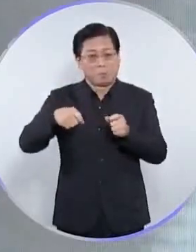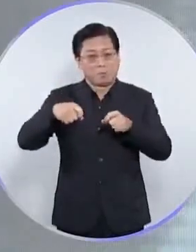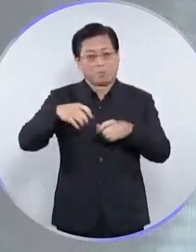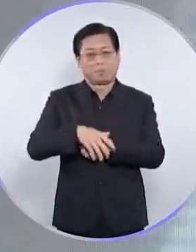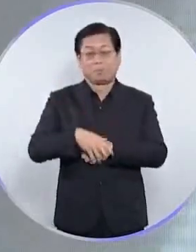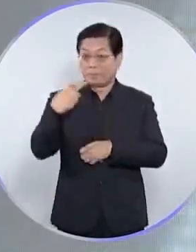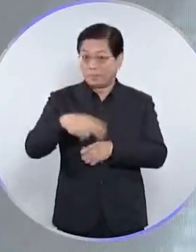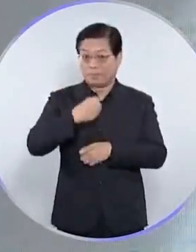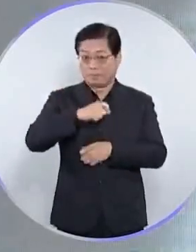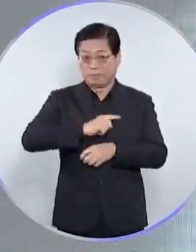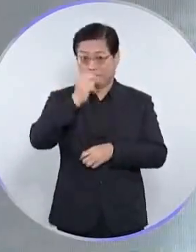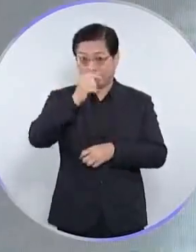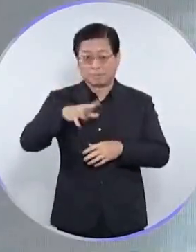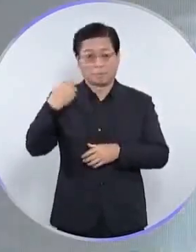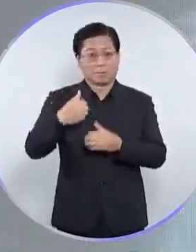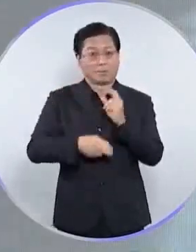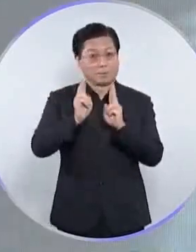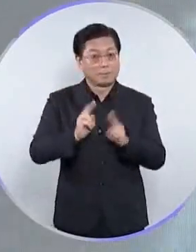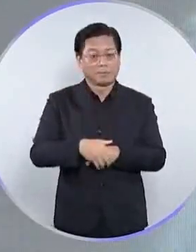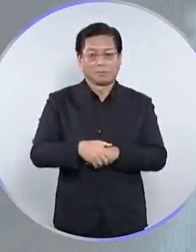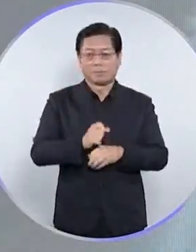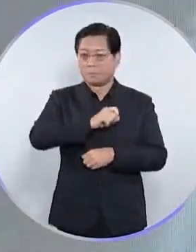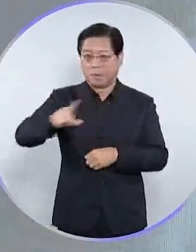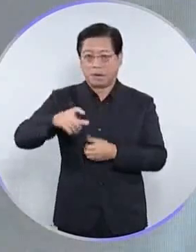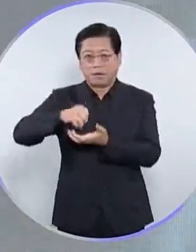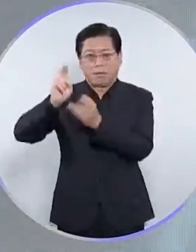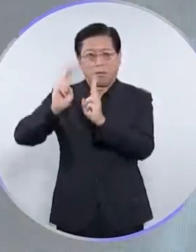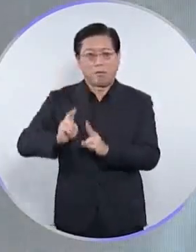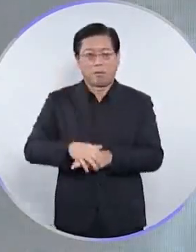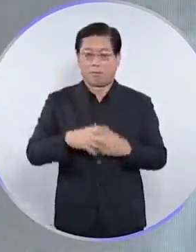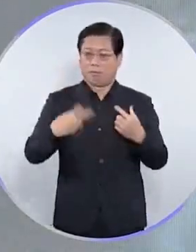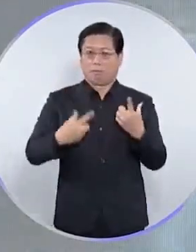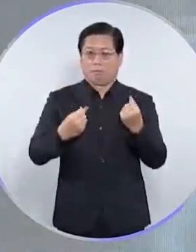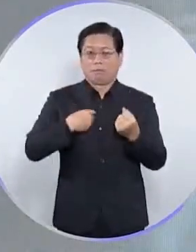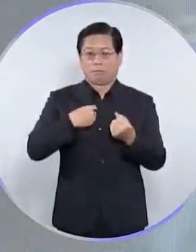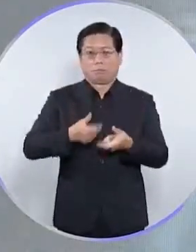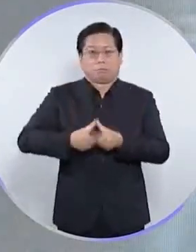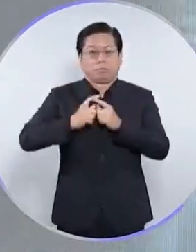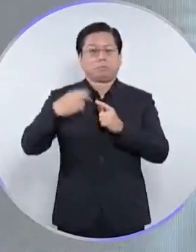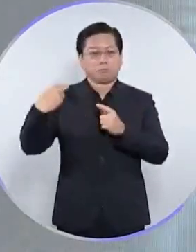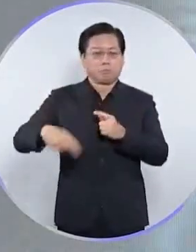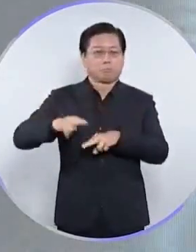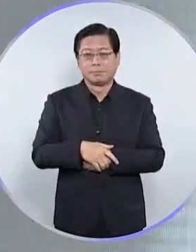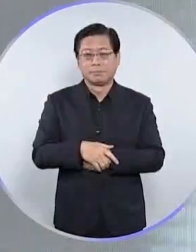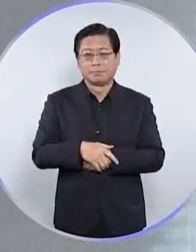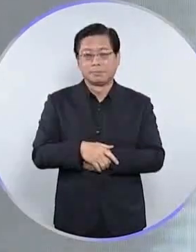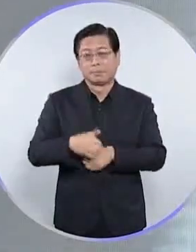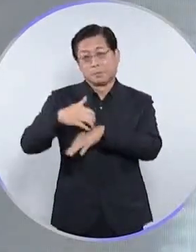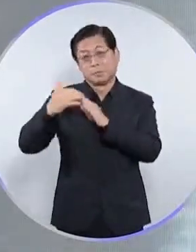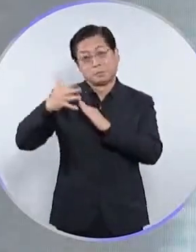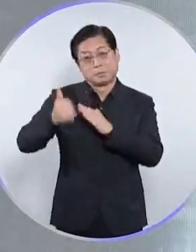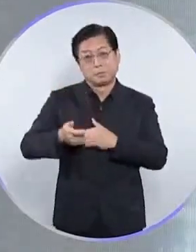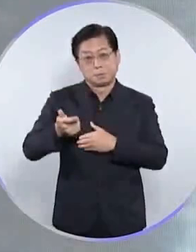是，台湾目前的再生能源已经高过核能发电，他还要重启核四。侯市